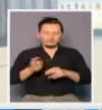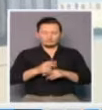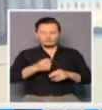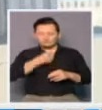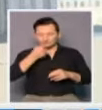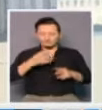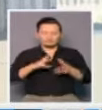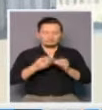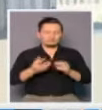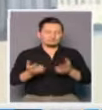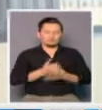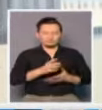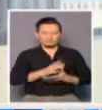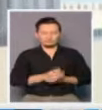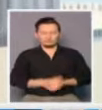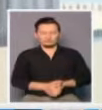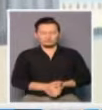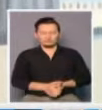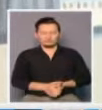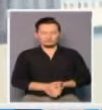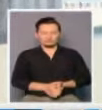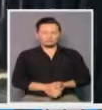возрасте совершить эту поездку.